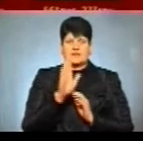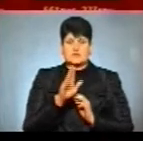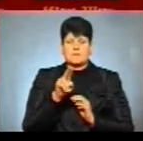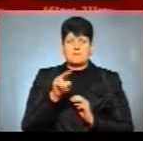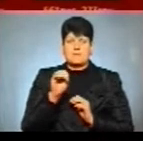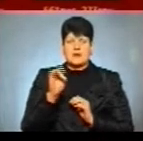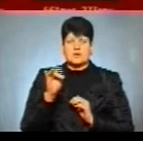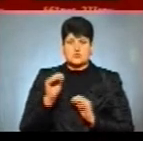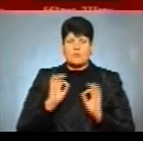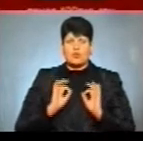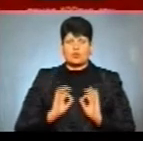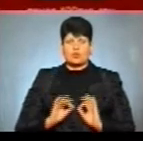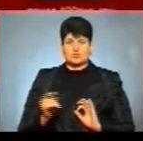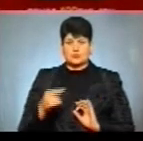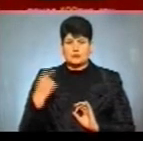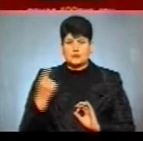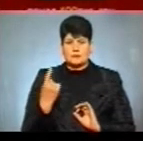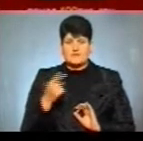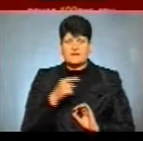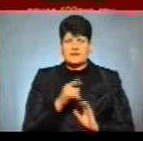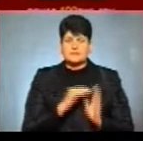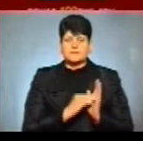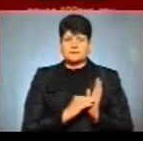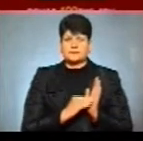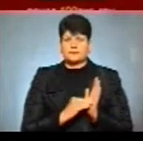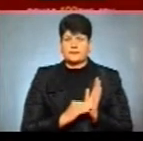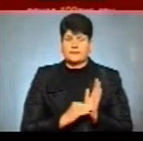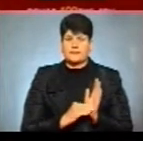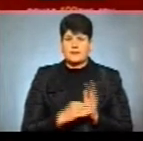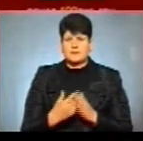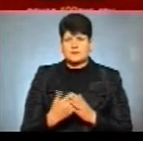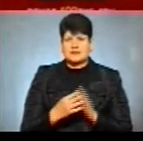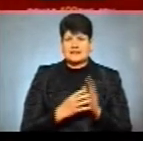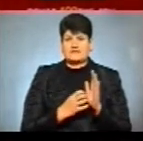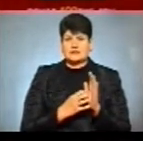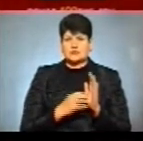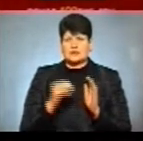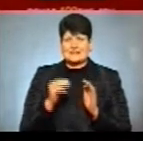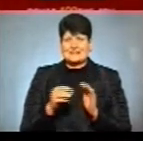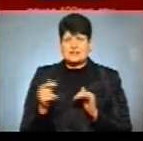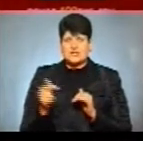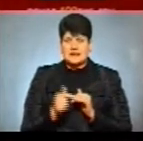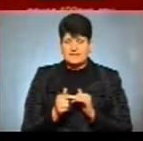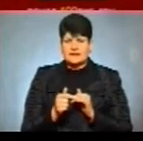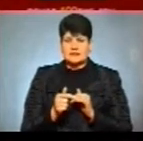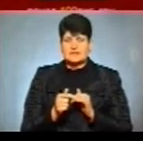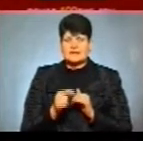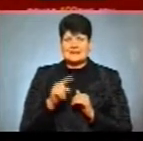В'ячеслав Перч, прокурор Тернопільської області, він задекларував майже 900 тисяч гривень